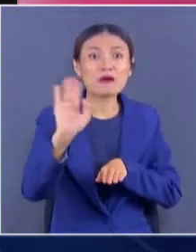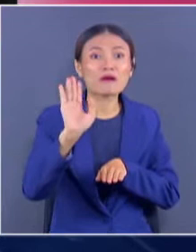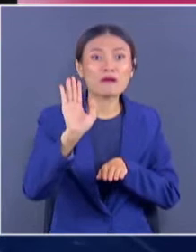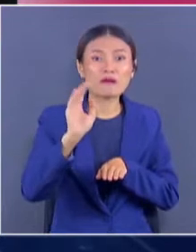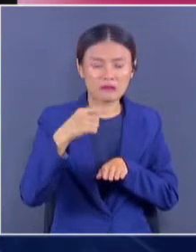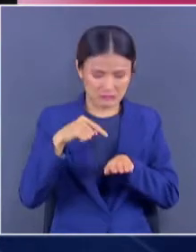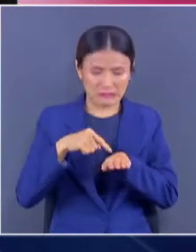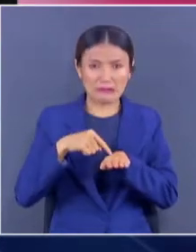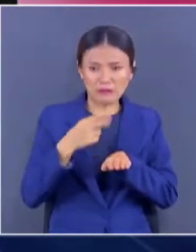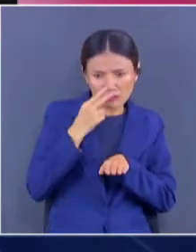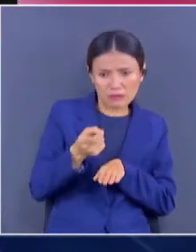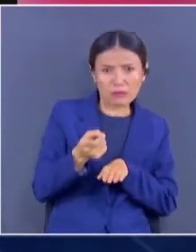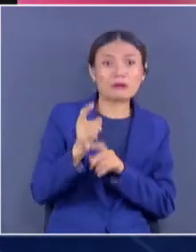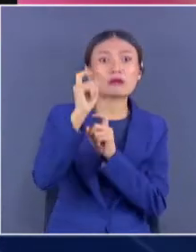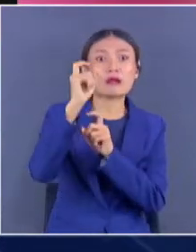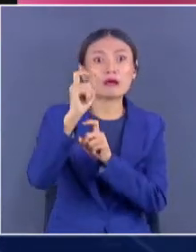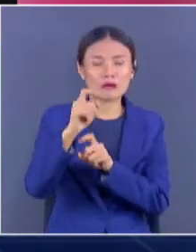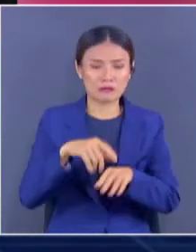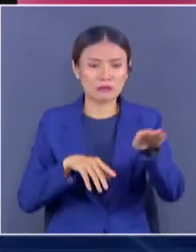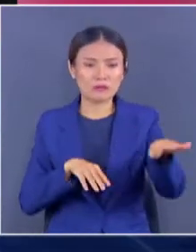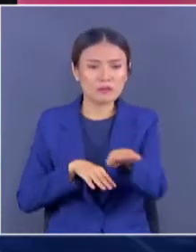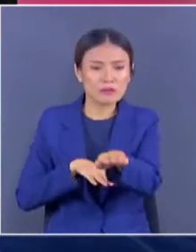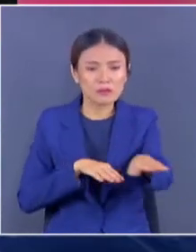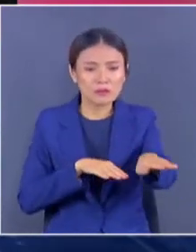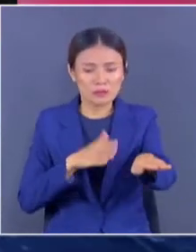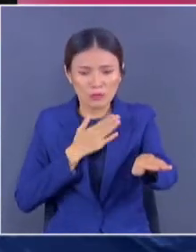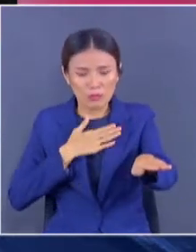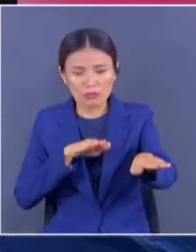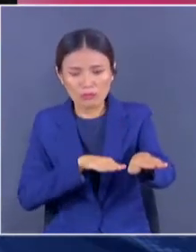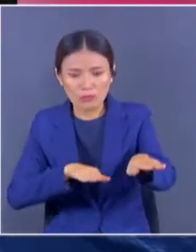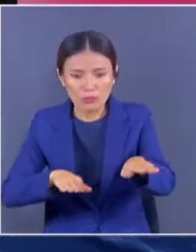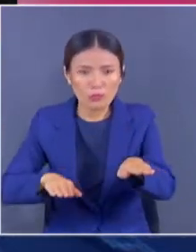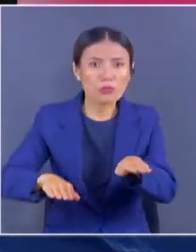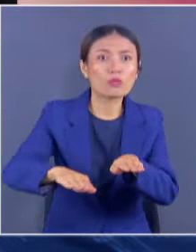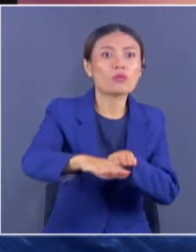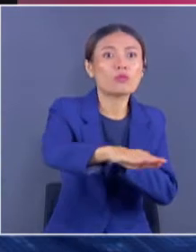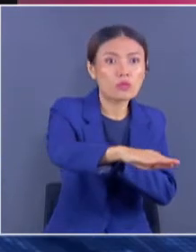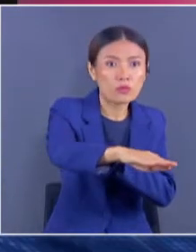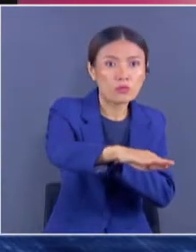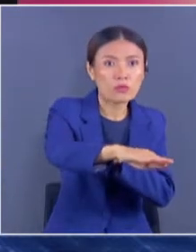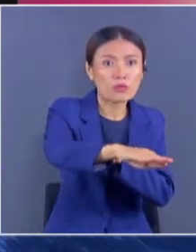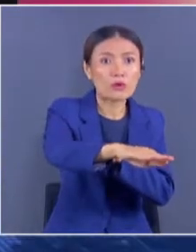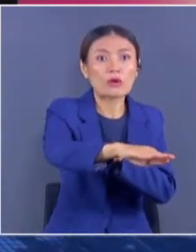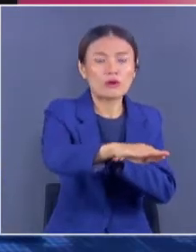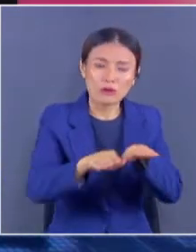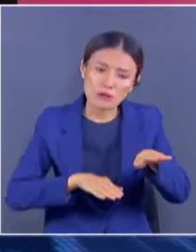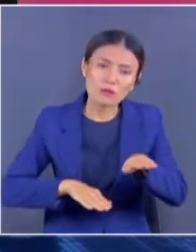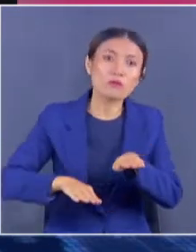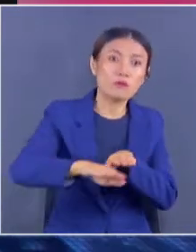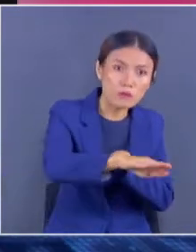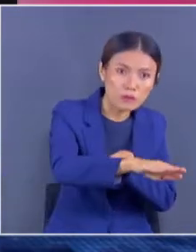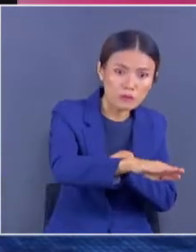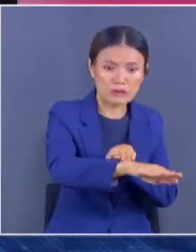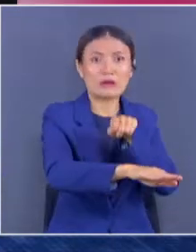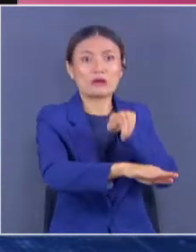อันตรายเนี่ยเขาก็พยายามจะแซงครับเขาก็ตัดสินใจแซงขวาขึ้นไปสักพักรถคันนี้ขับตามมาเปิด